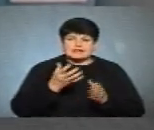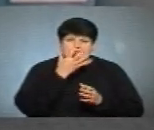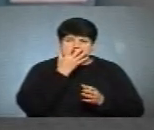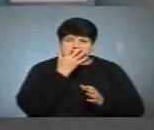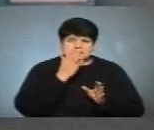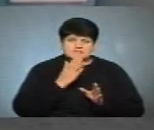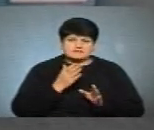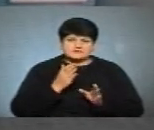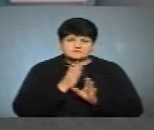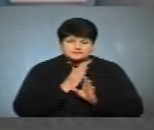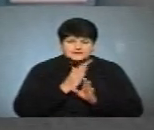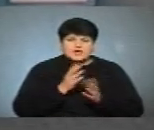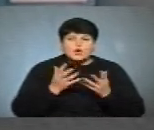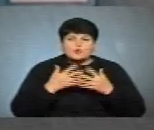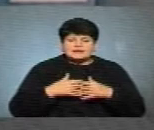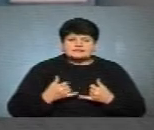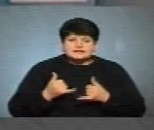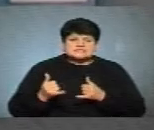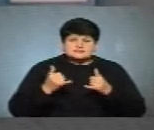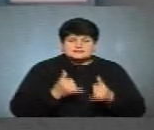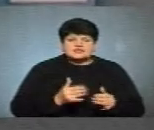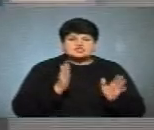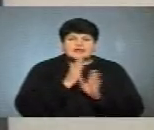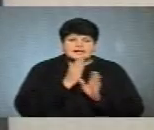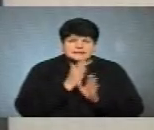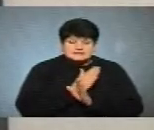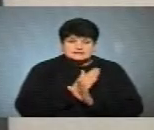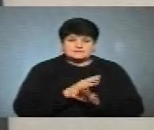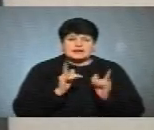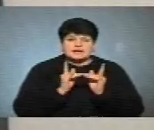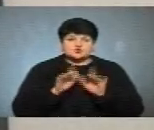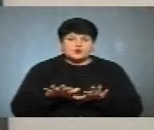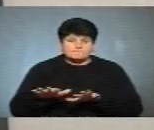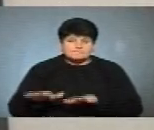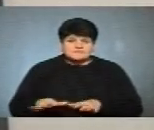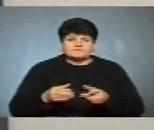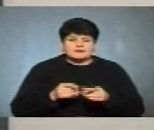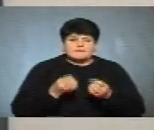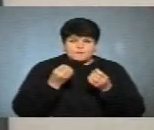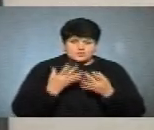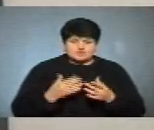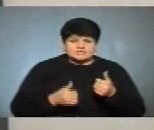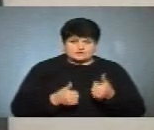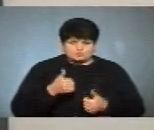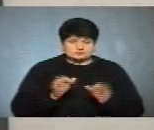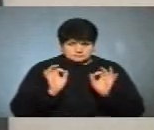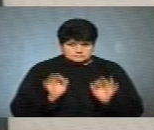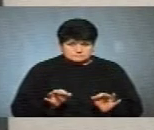і обладнання для забезпечення киснем ліжкомість. Вони відбуваються про спрощених тендерних закупівлях,